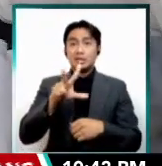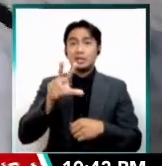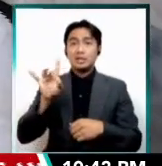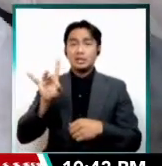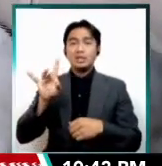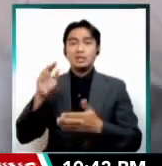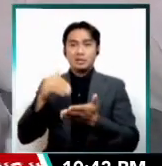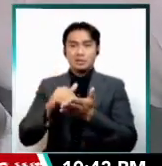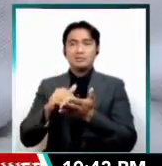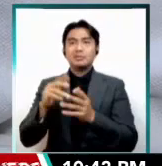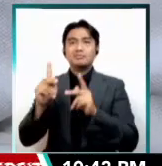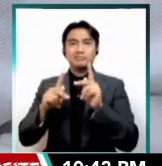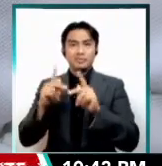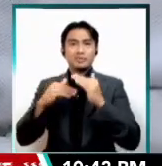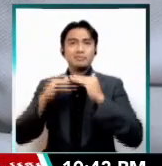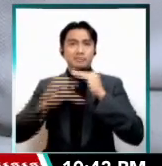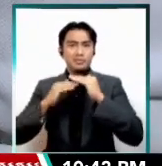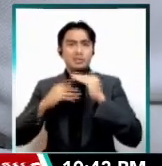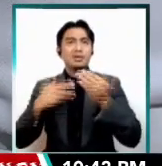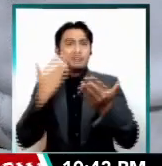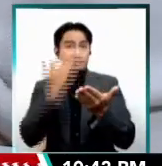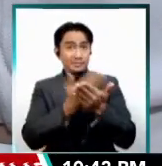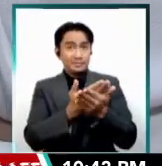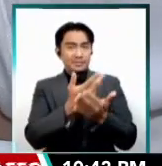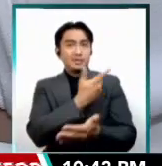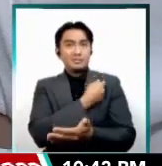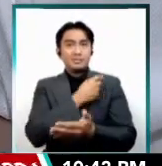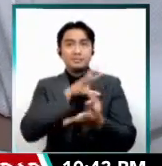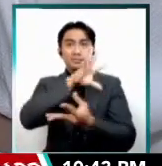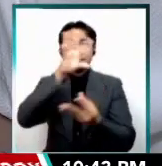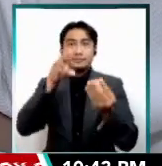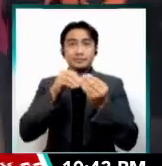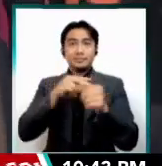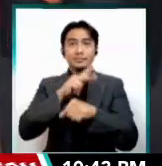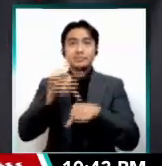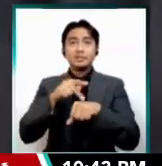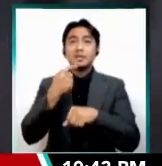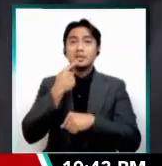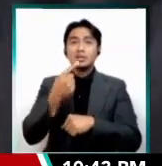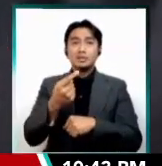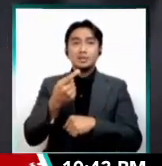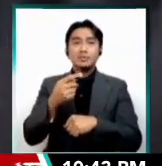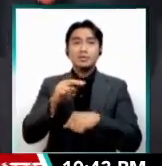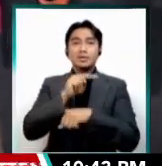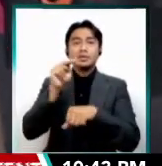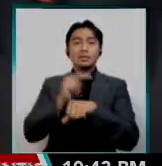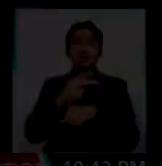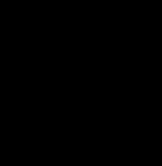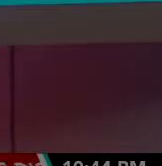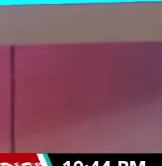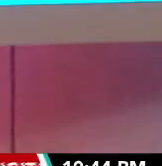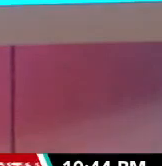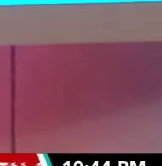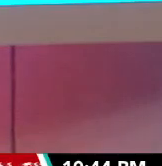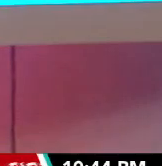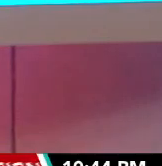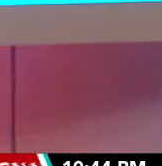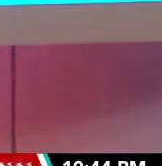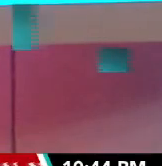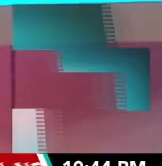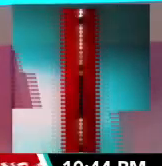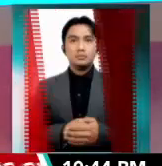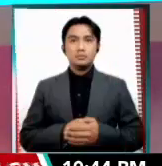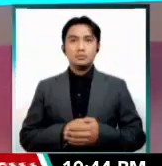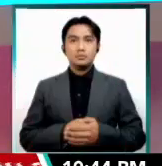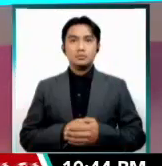comorbidities na ang nabakunahan sa buong bansa ayon sa National Vaccination Operations Center.